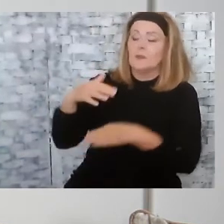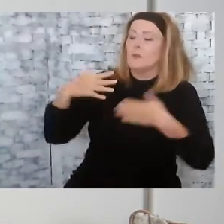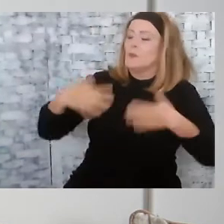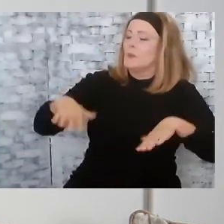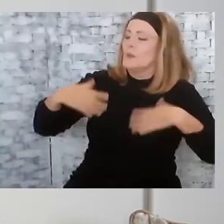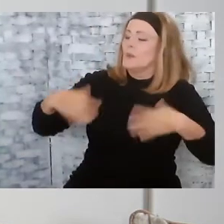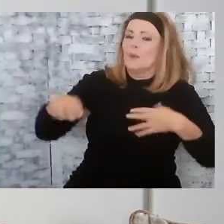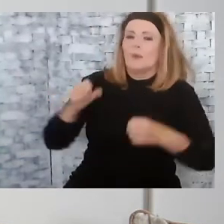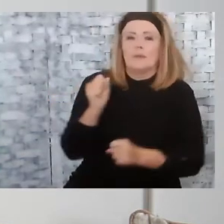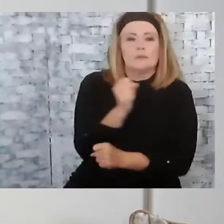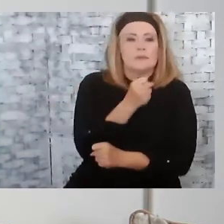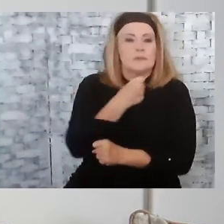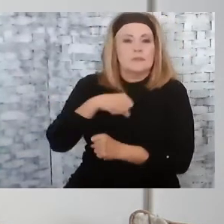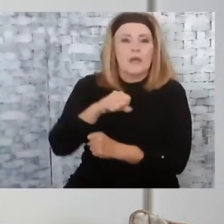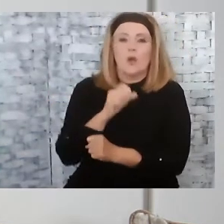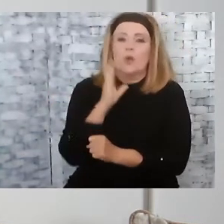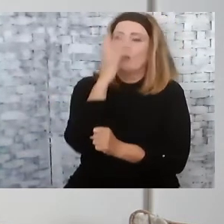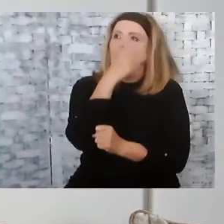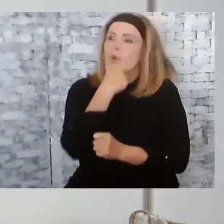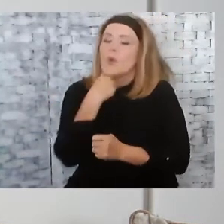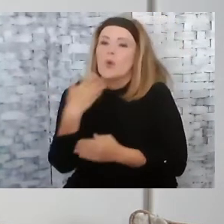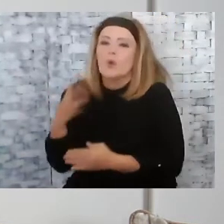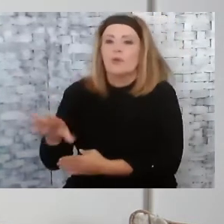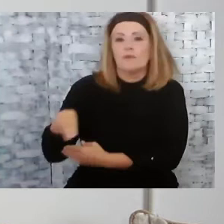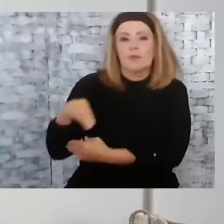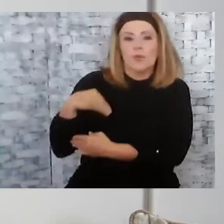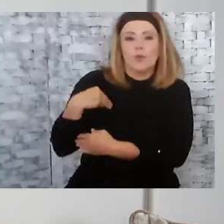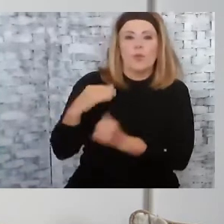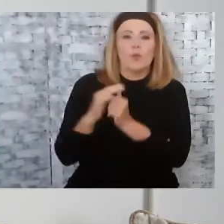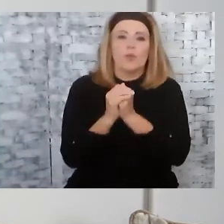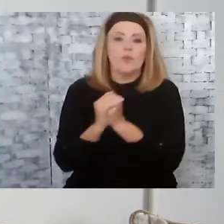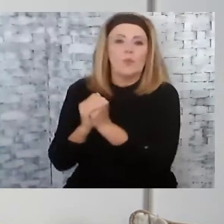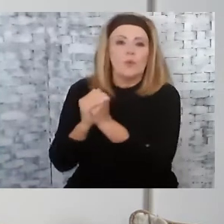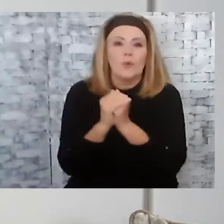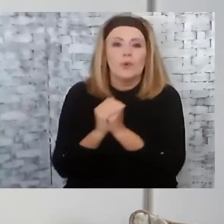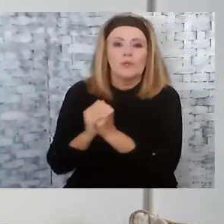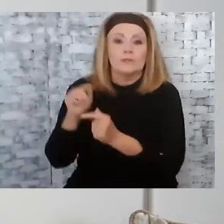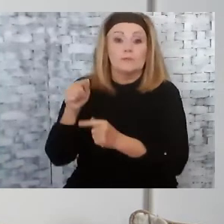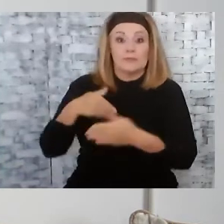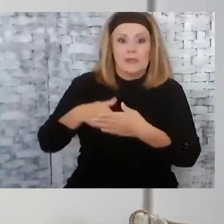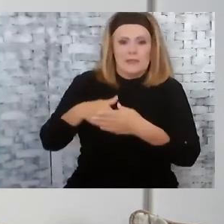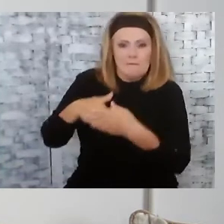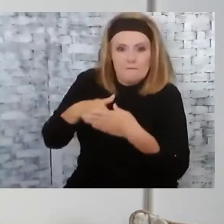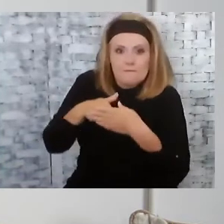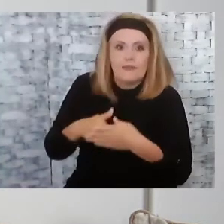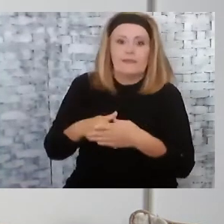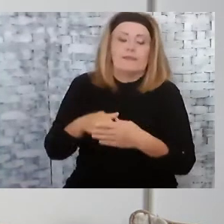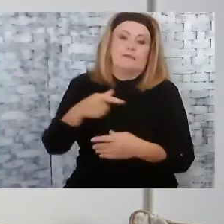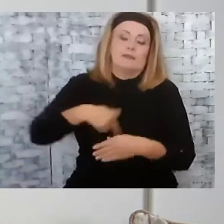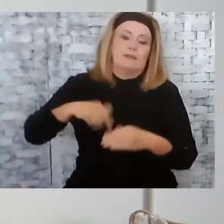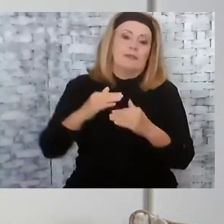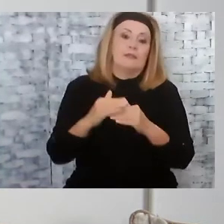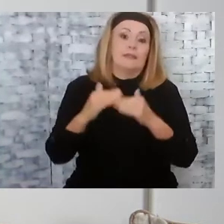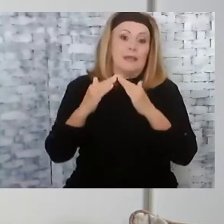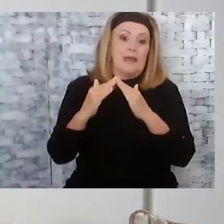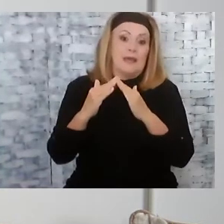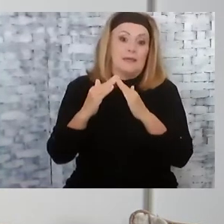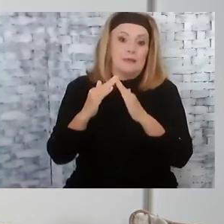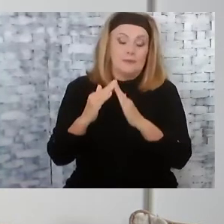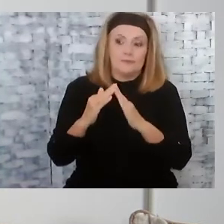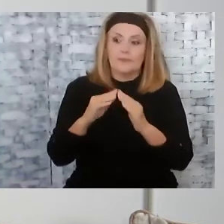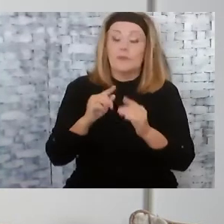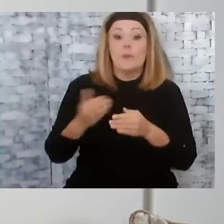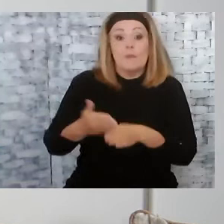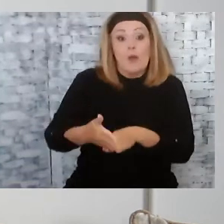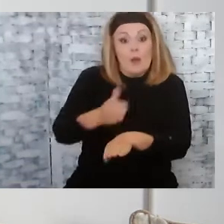by ons bazaar gewees, sy het ons tiener worship aand aangebied. Sy is werklik 'n vriend van ons gemeente. Maar voordat ons vandag tyd saam met haar